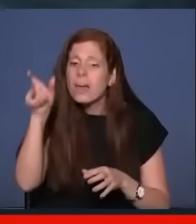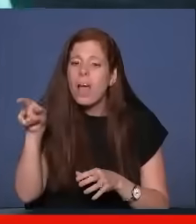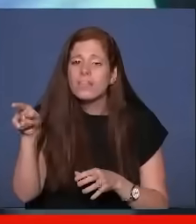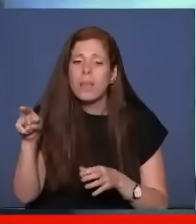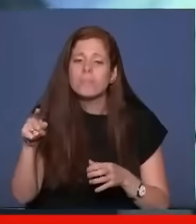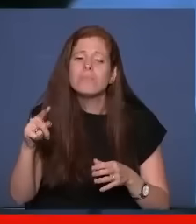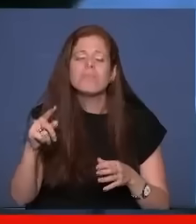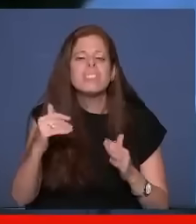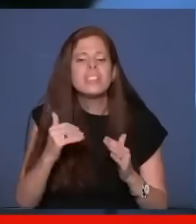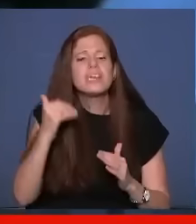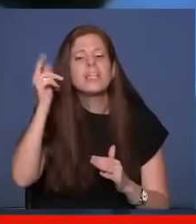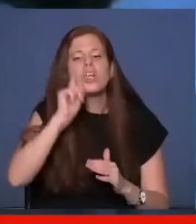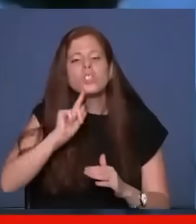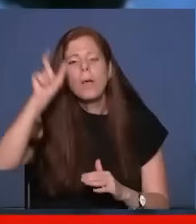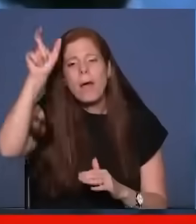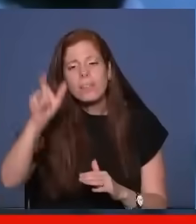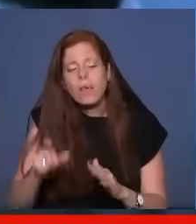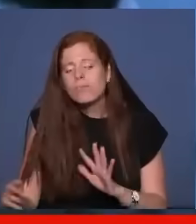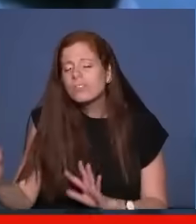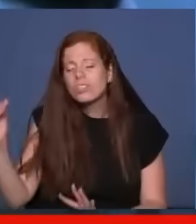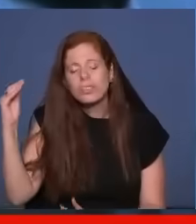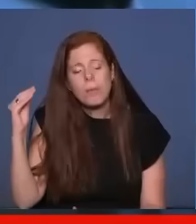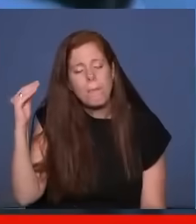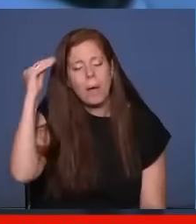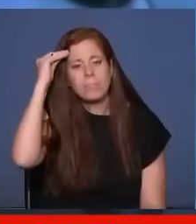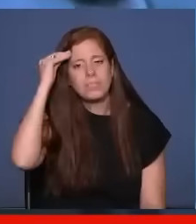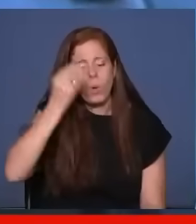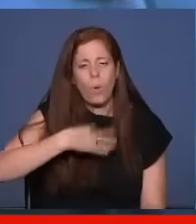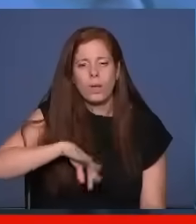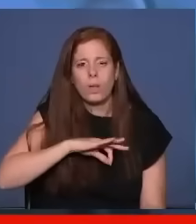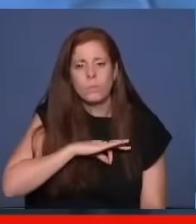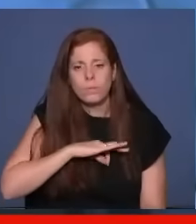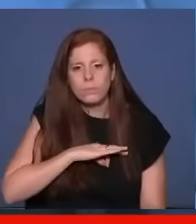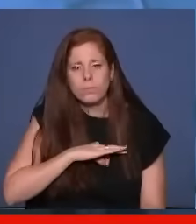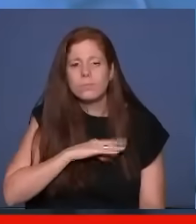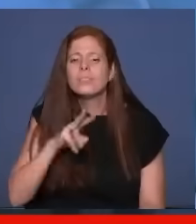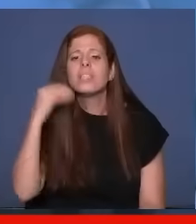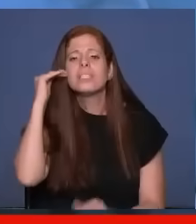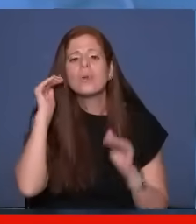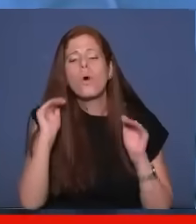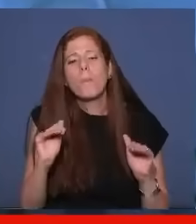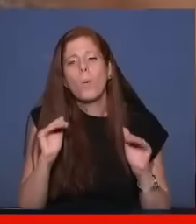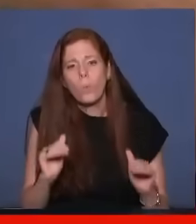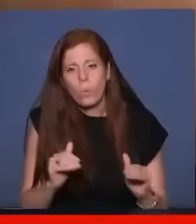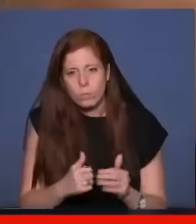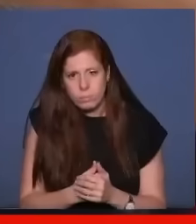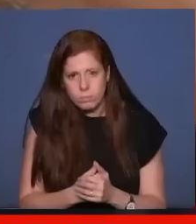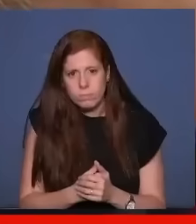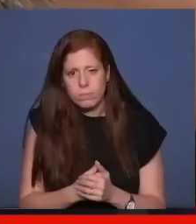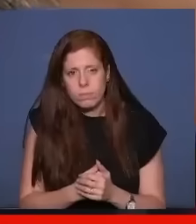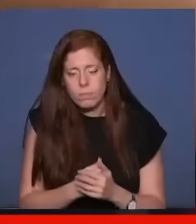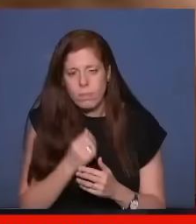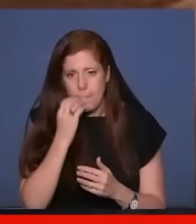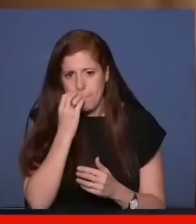התגדל שם האדם, והשתבח בזיכרוננו, יהי זכרו ברוך.